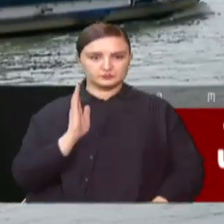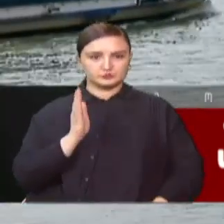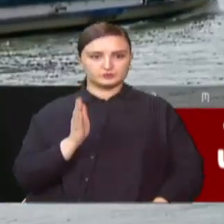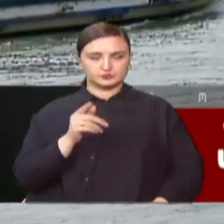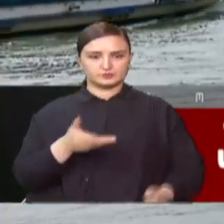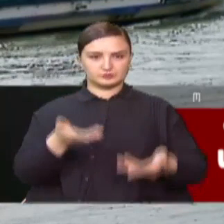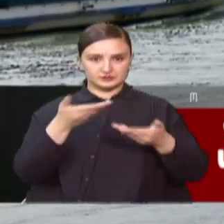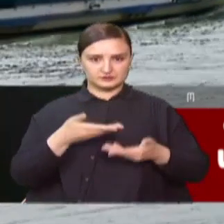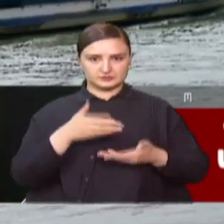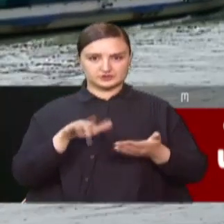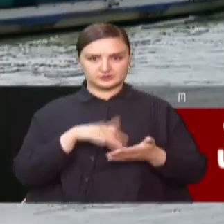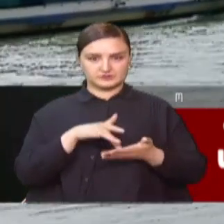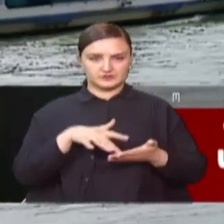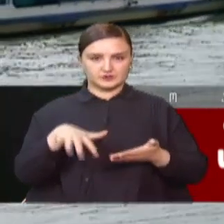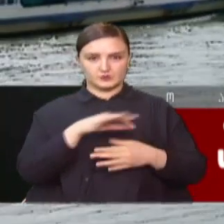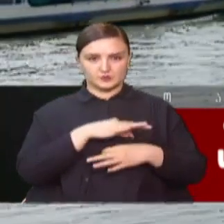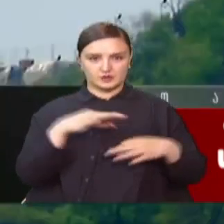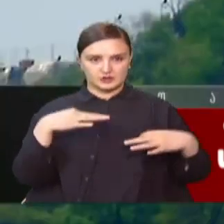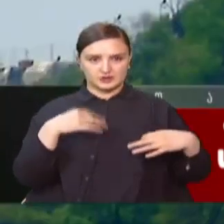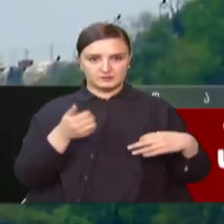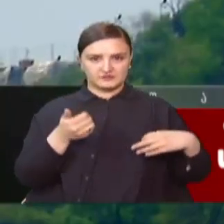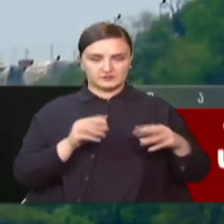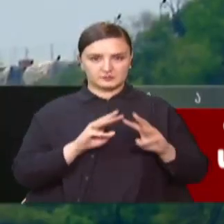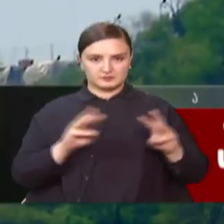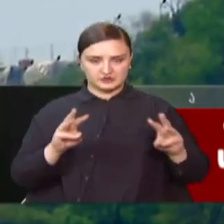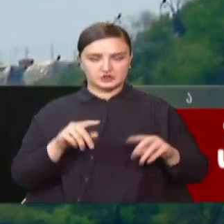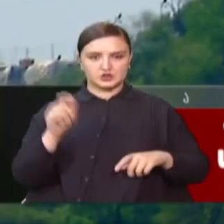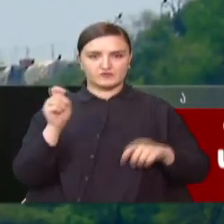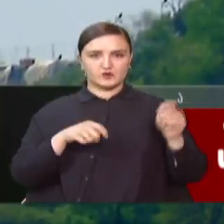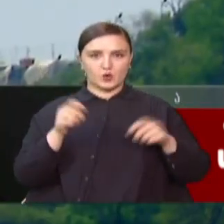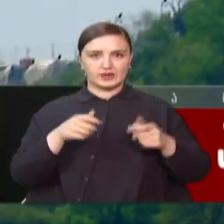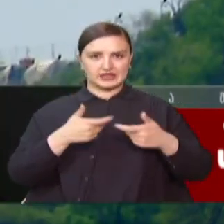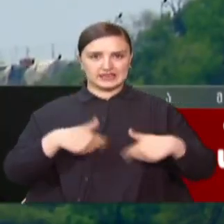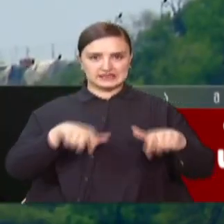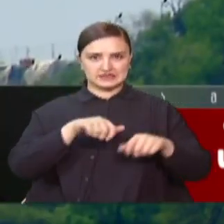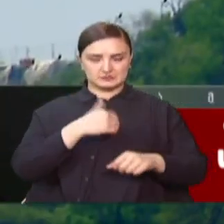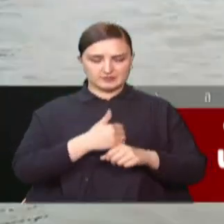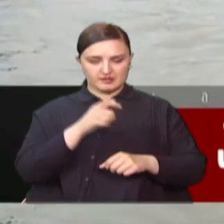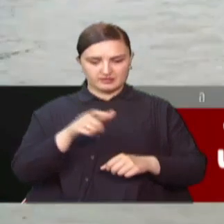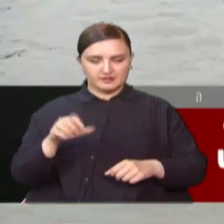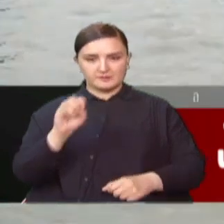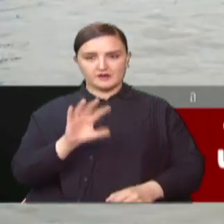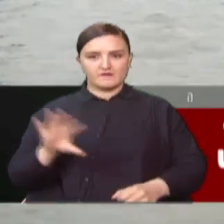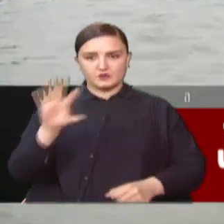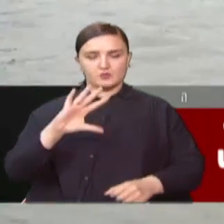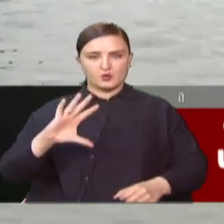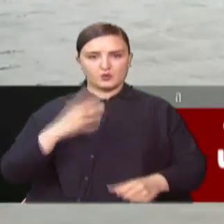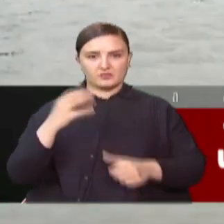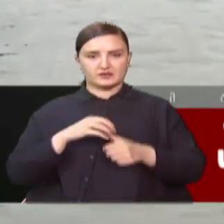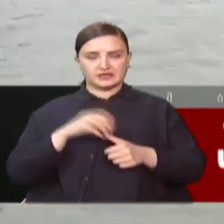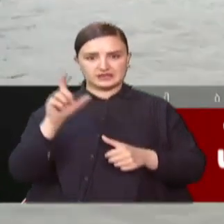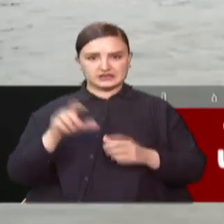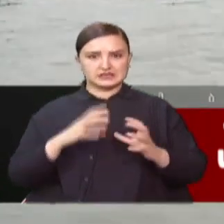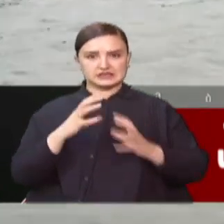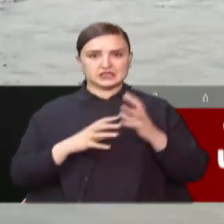mas pinzeli cu ecanis, ungretis premier-ministri, congresmenebi, aseve, europei scoadas cu ecanis, Opili liderebi, sărtișorise